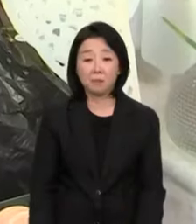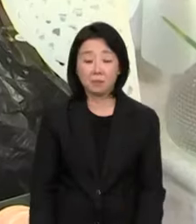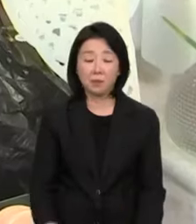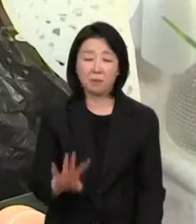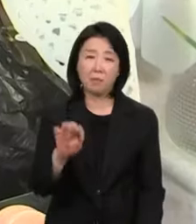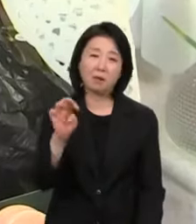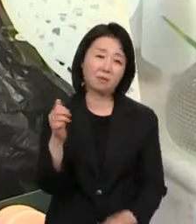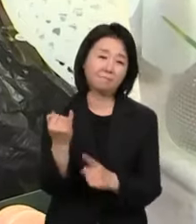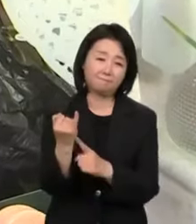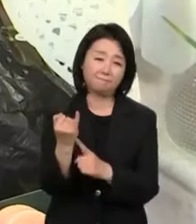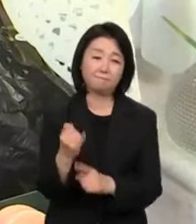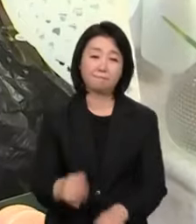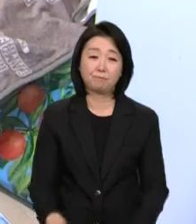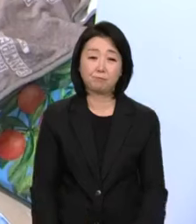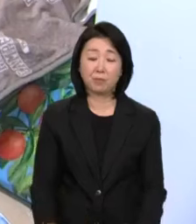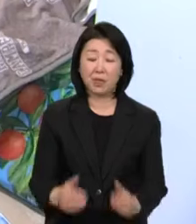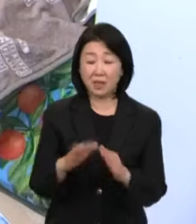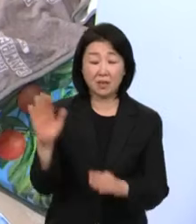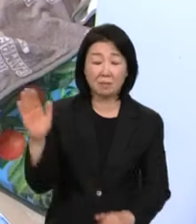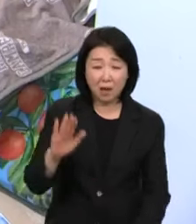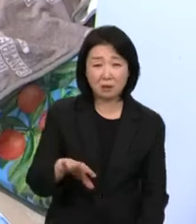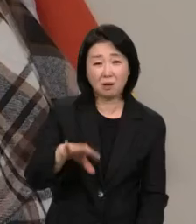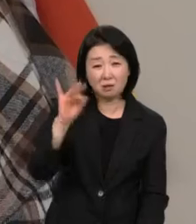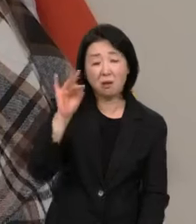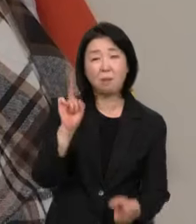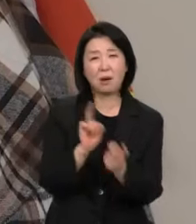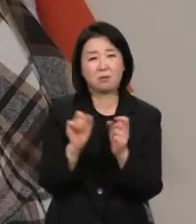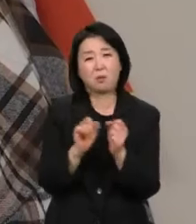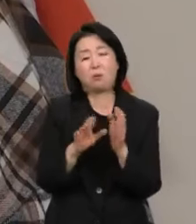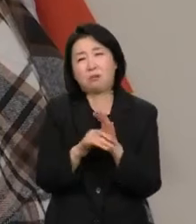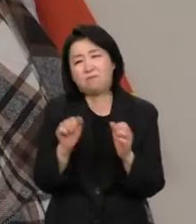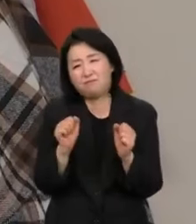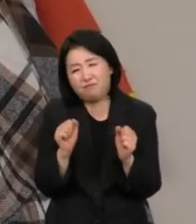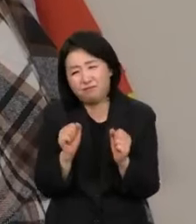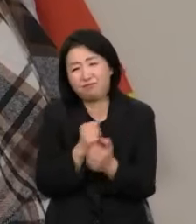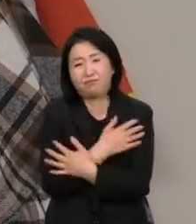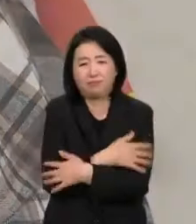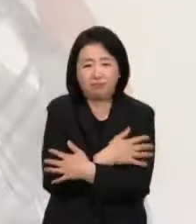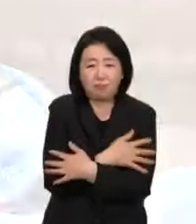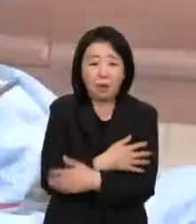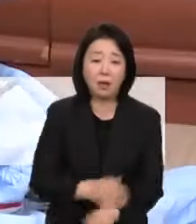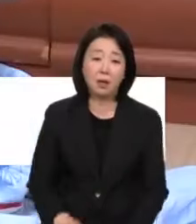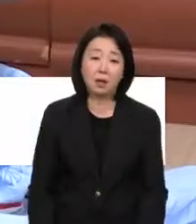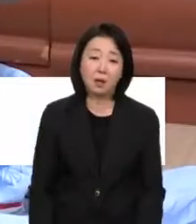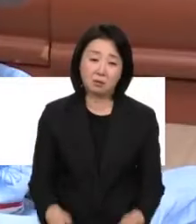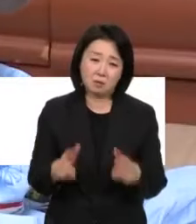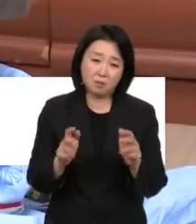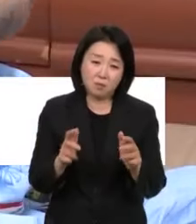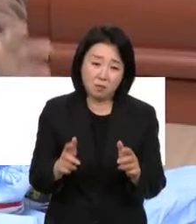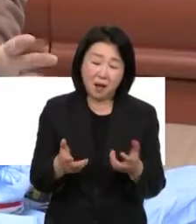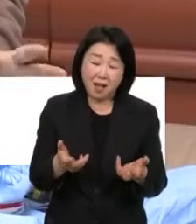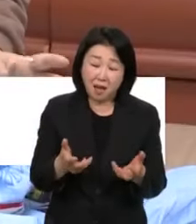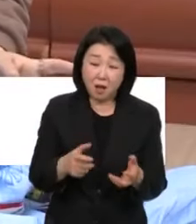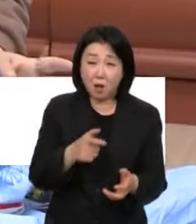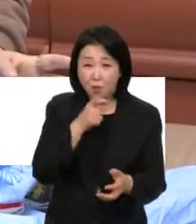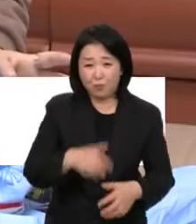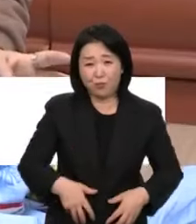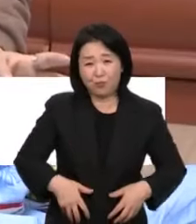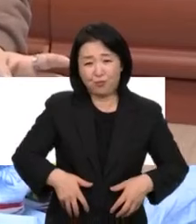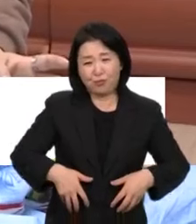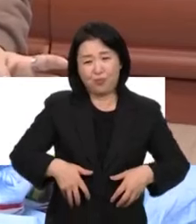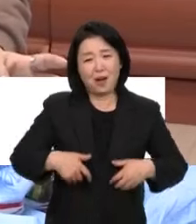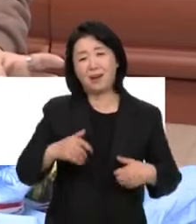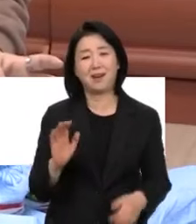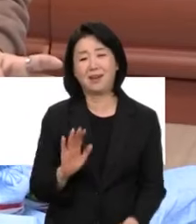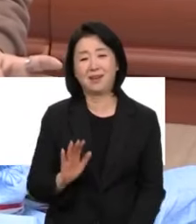한 명입니다. 내 집 아닌 곳에서 처음 맞은 겨울은 추웠습니다. 조금 틀다 보면 금방 물이, 따뜻한 물이 이렇게 원활하게 안